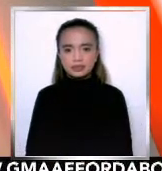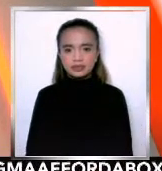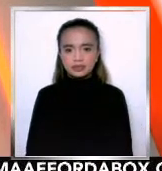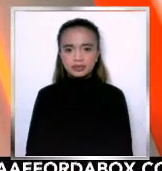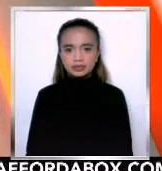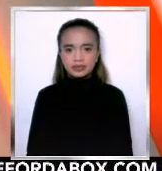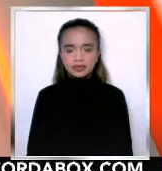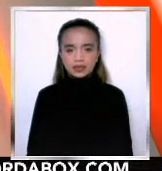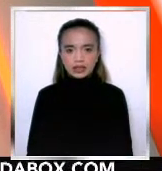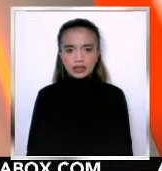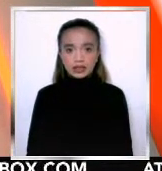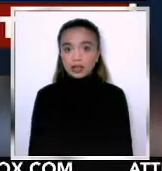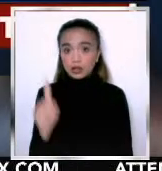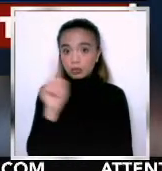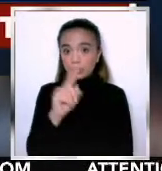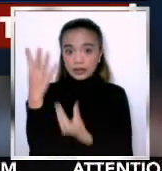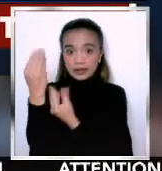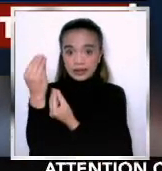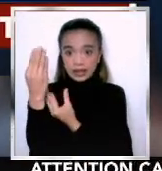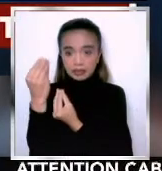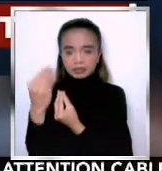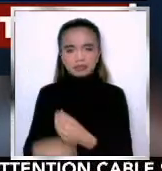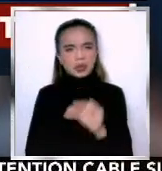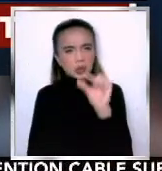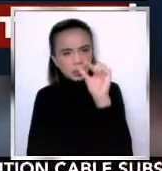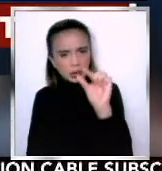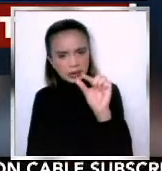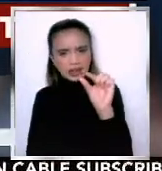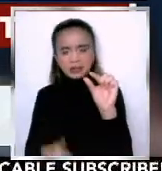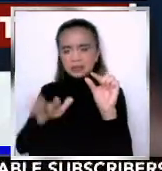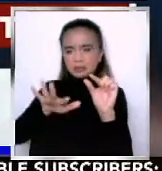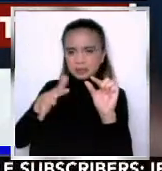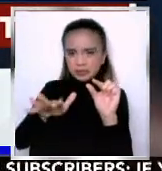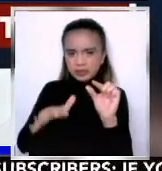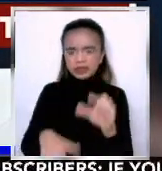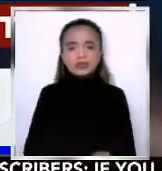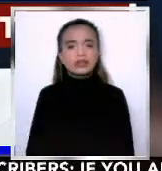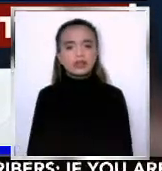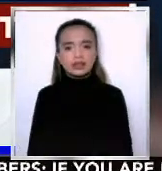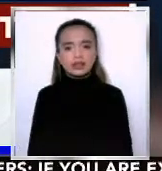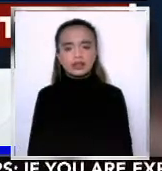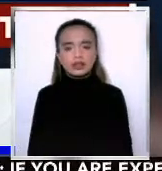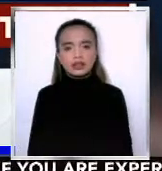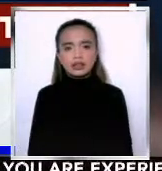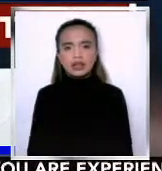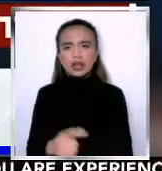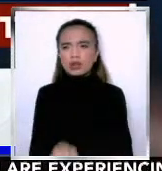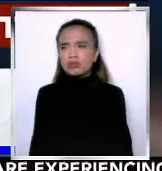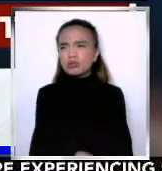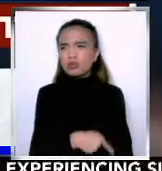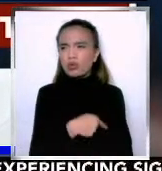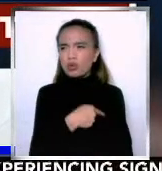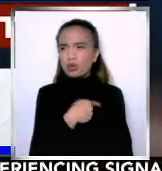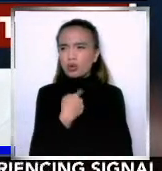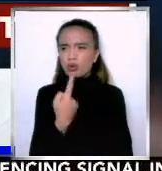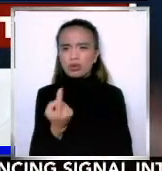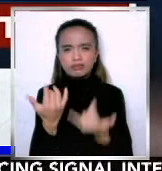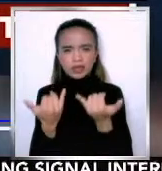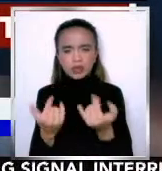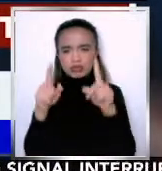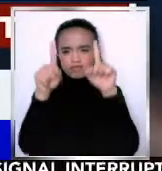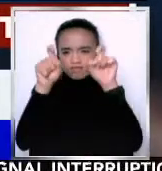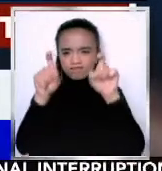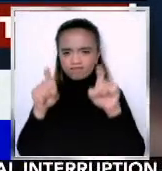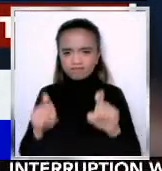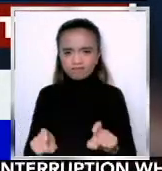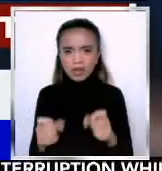po nila ngayon is mild to moderate. Talagang matagal po ang turnaround time natin ngayon sa pagtitest. Maraming